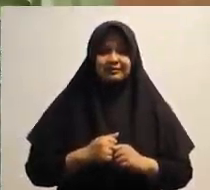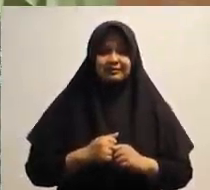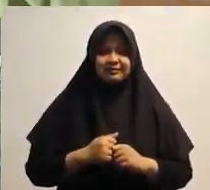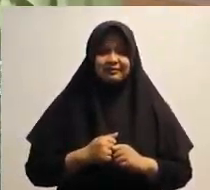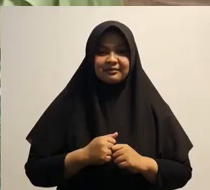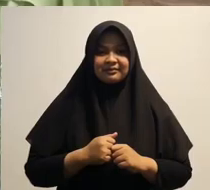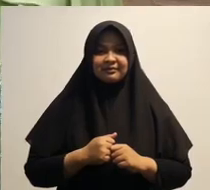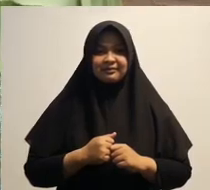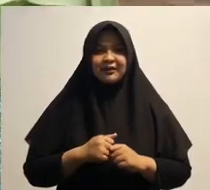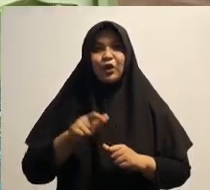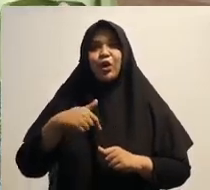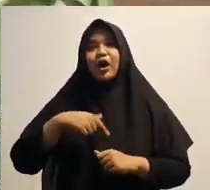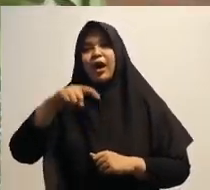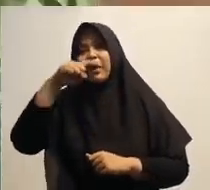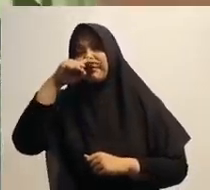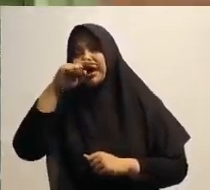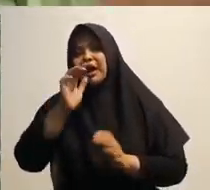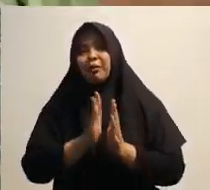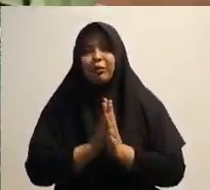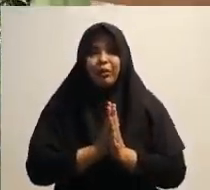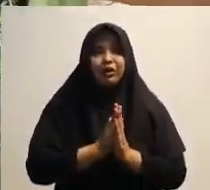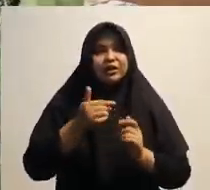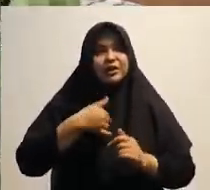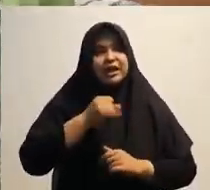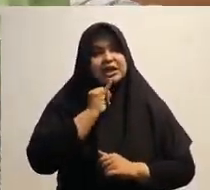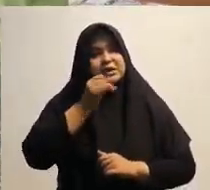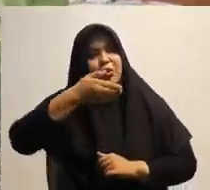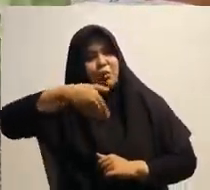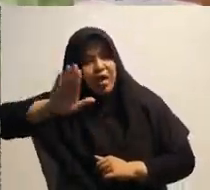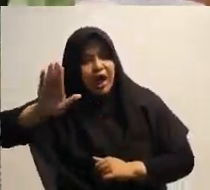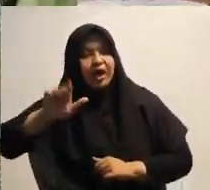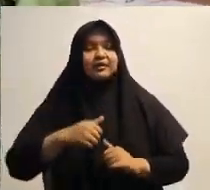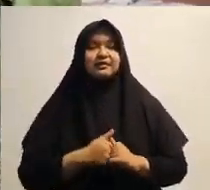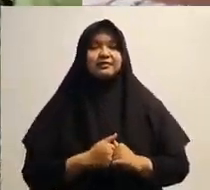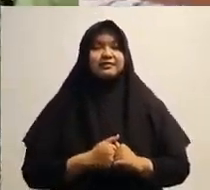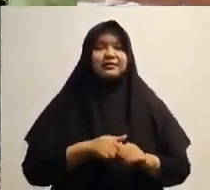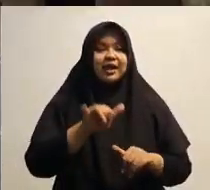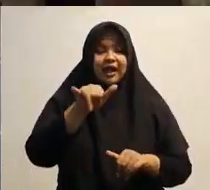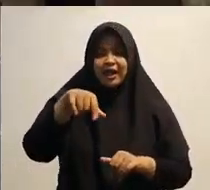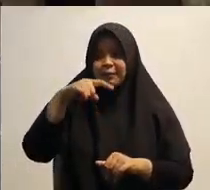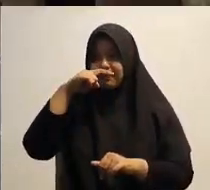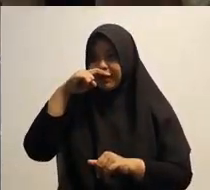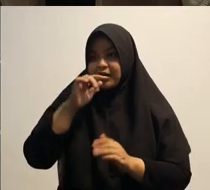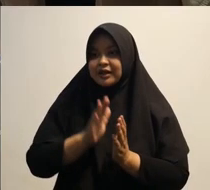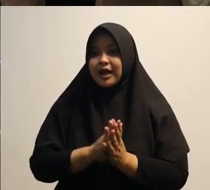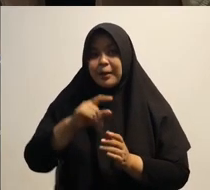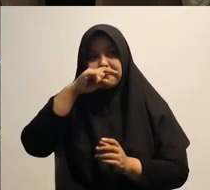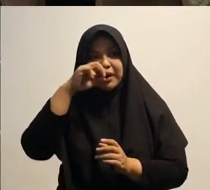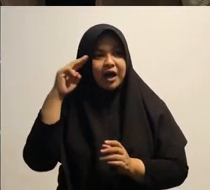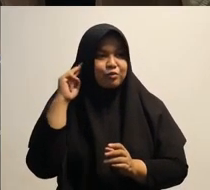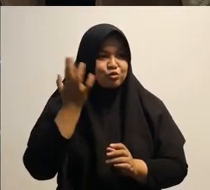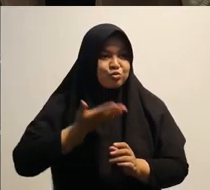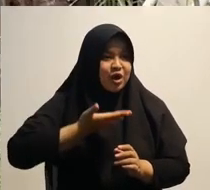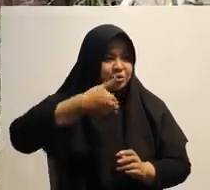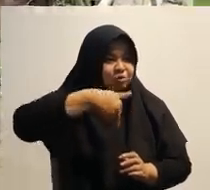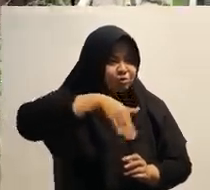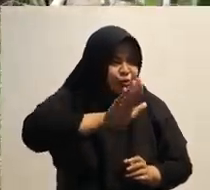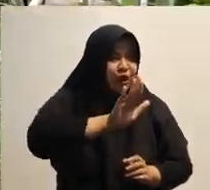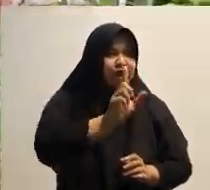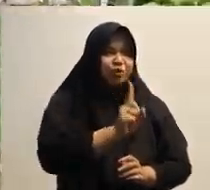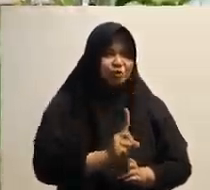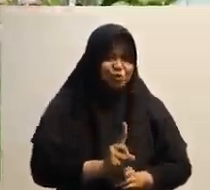Siap. Pak, mereka Pak, siap pamitan Mbak Kuncine. Oh, ya. Ya, Pak. Pak Bu, kita pamitan